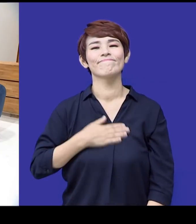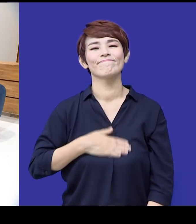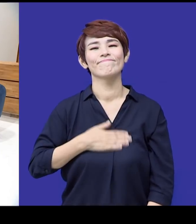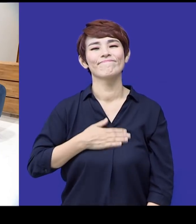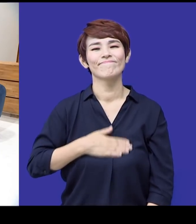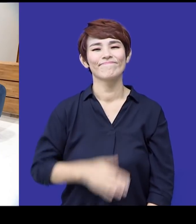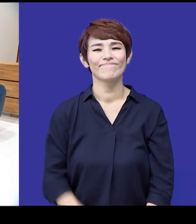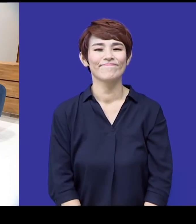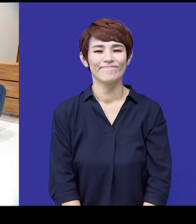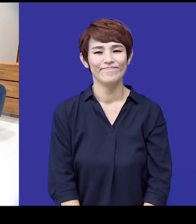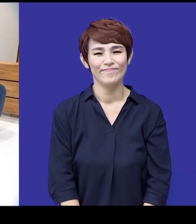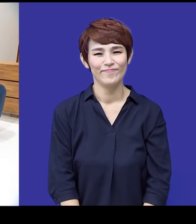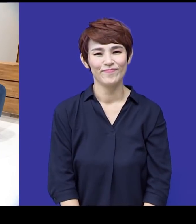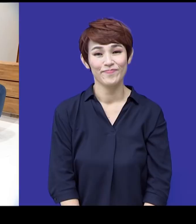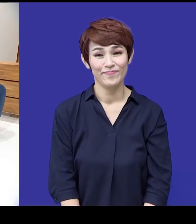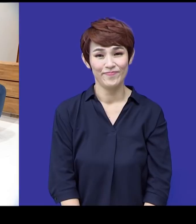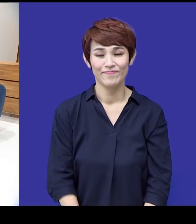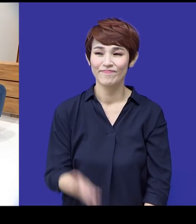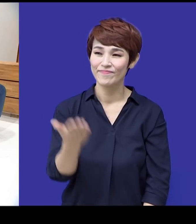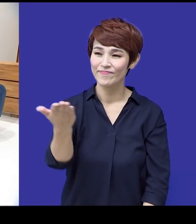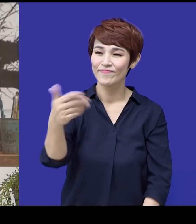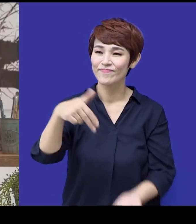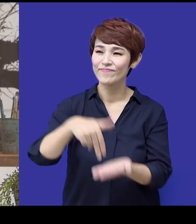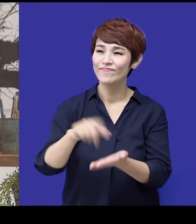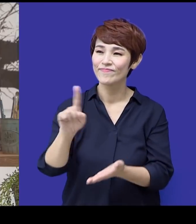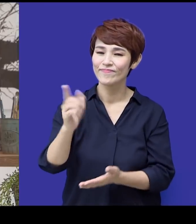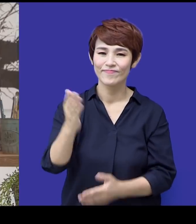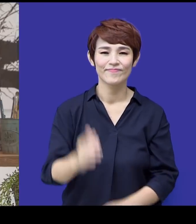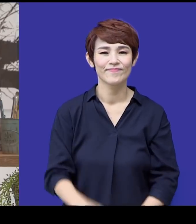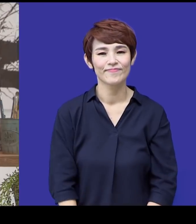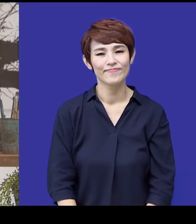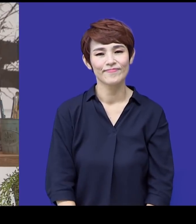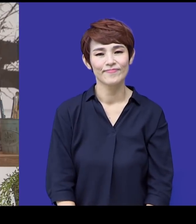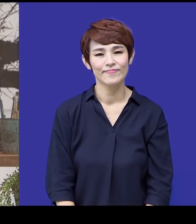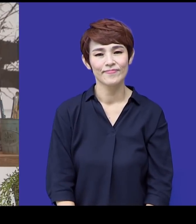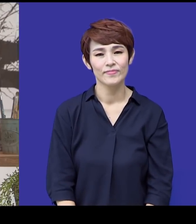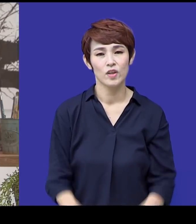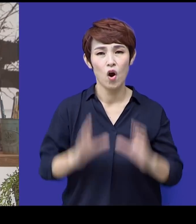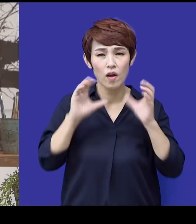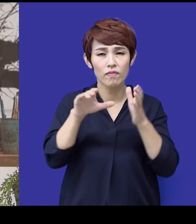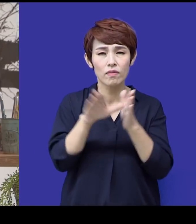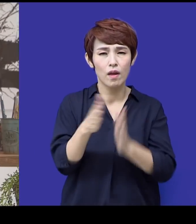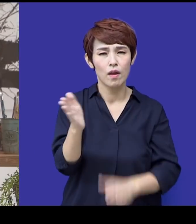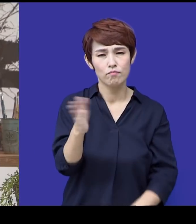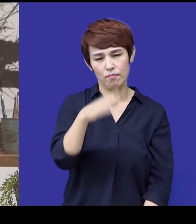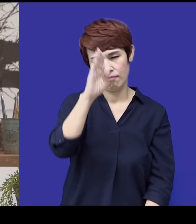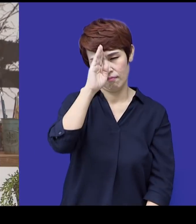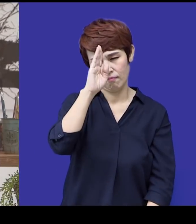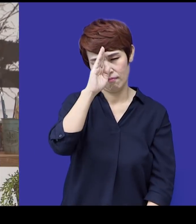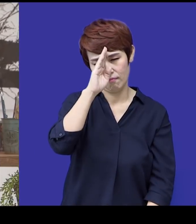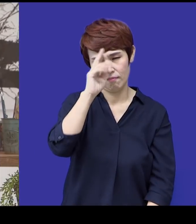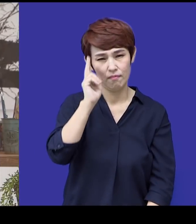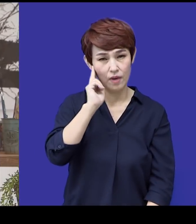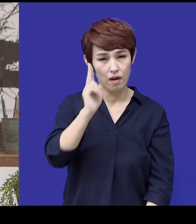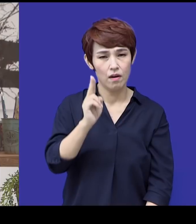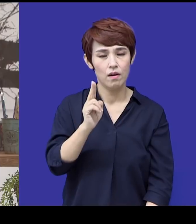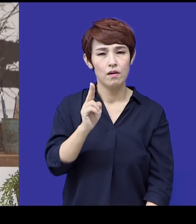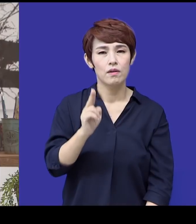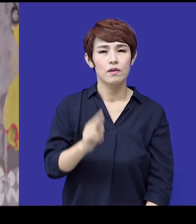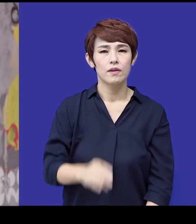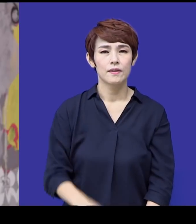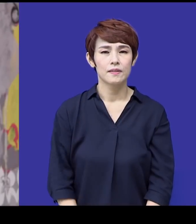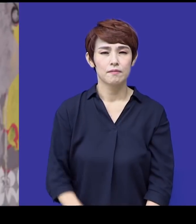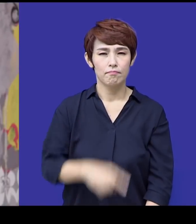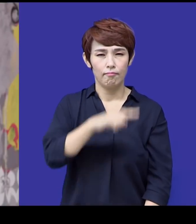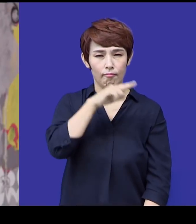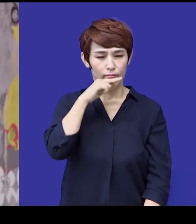하겠습니다. 이수 씨 어떻게 들으셨어요? 그 어렸을 때부터 자주 아프시고 음. 결핵이라는